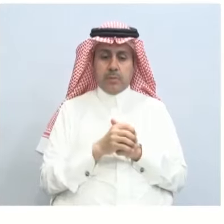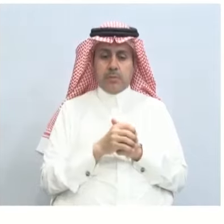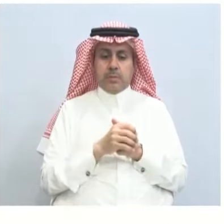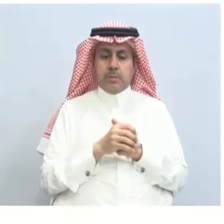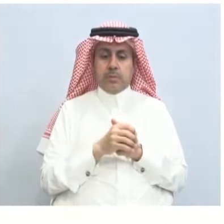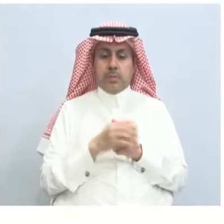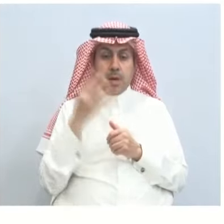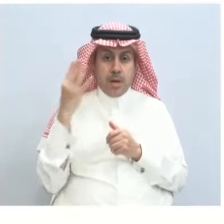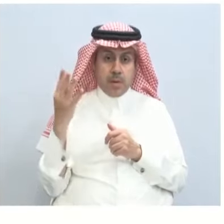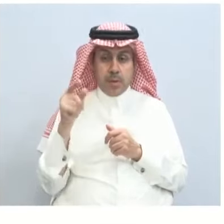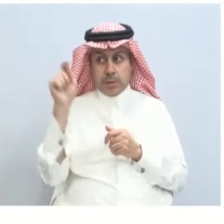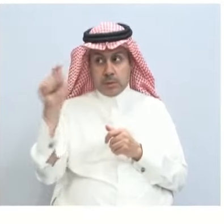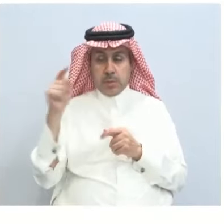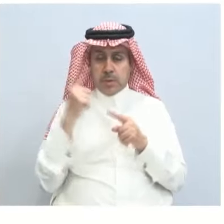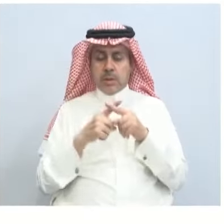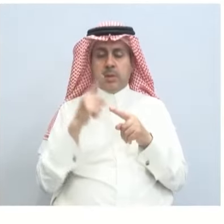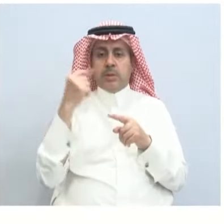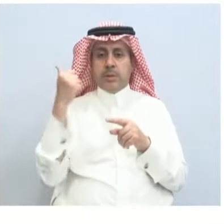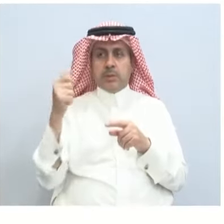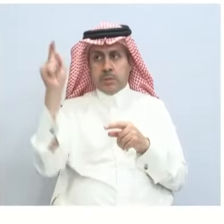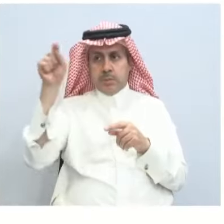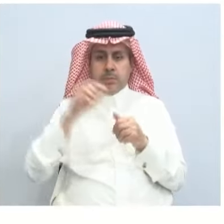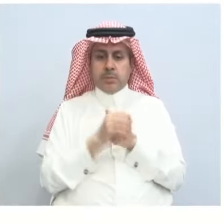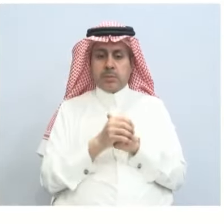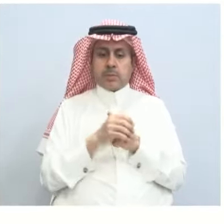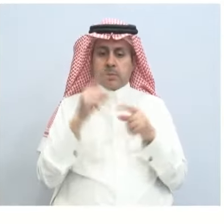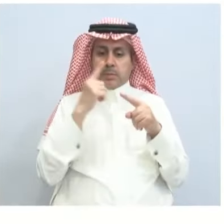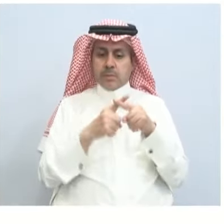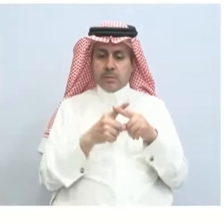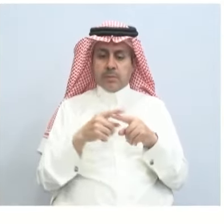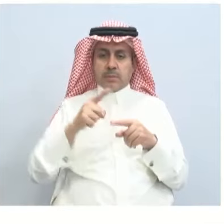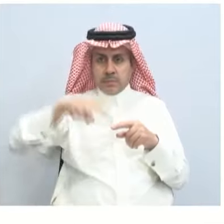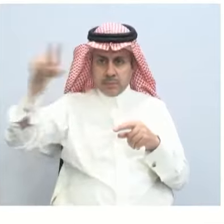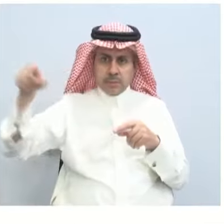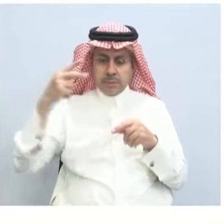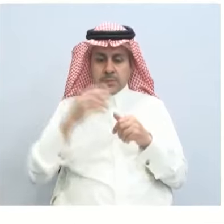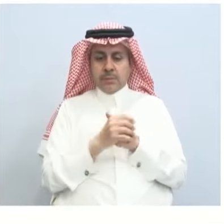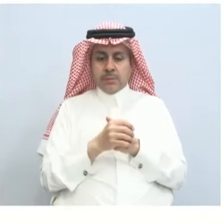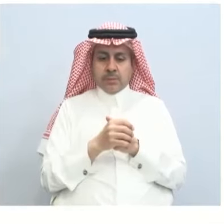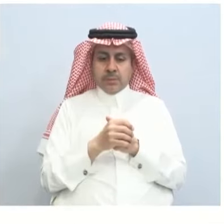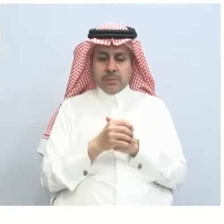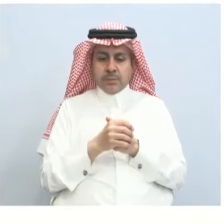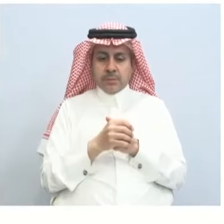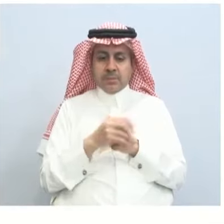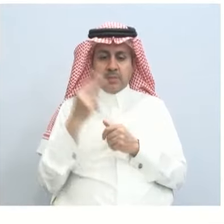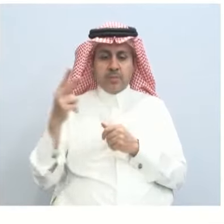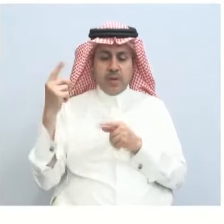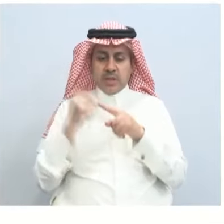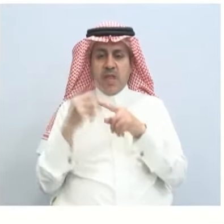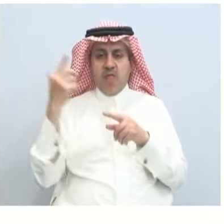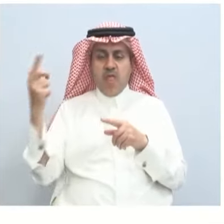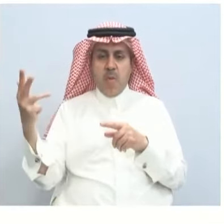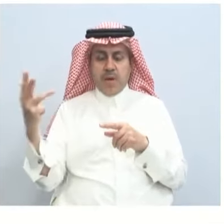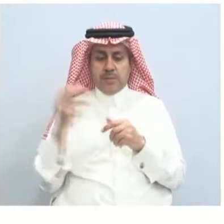زائدا 6 تي ضرب طول البي اللي هو 2 تربيع زئ 8 تربيع يلا نشتغل على